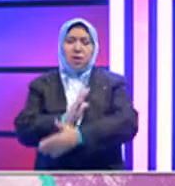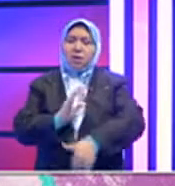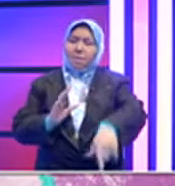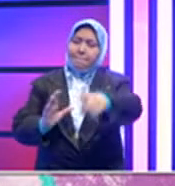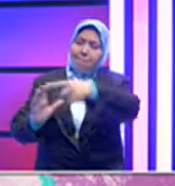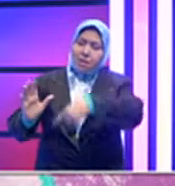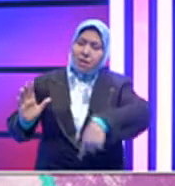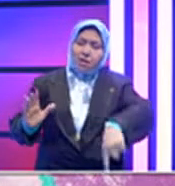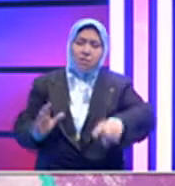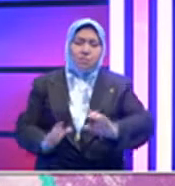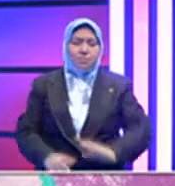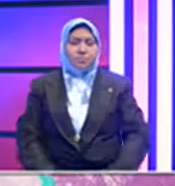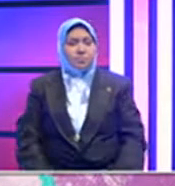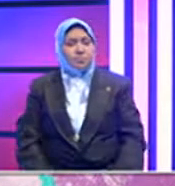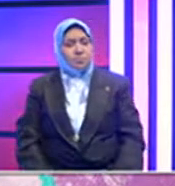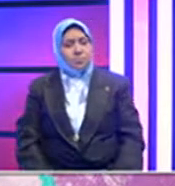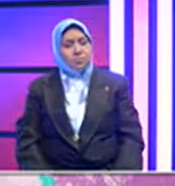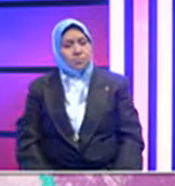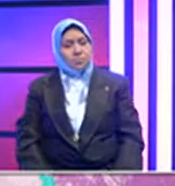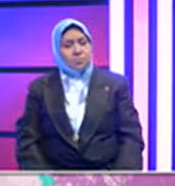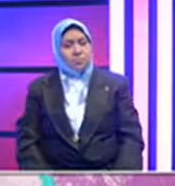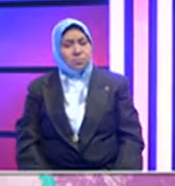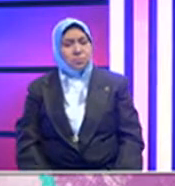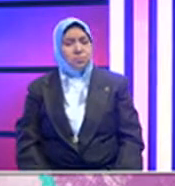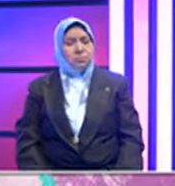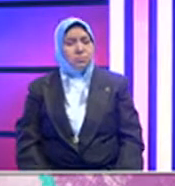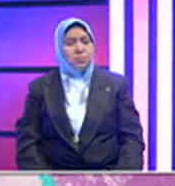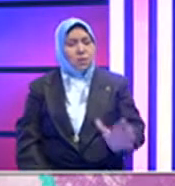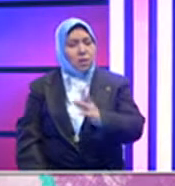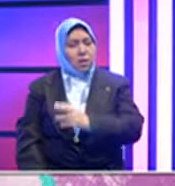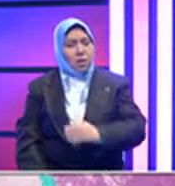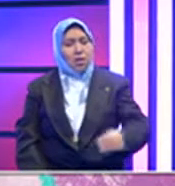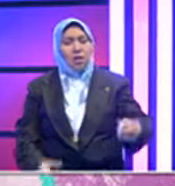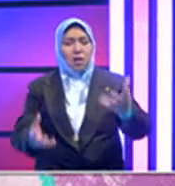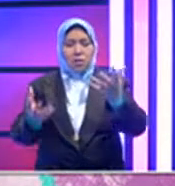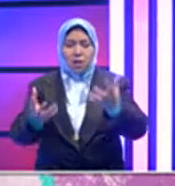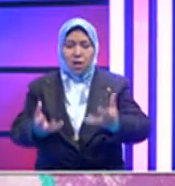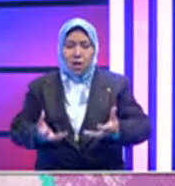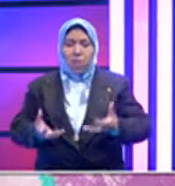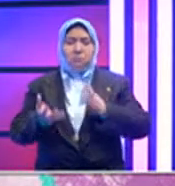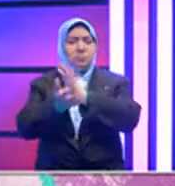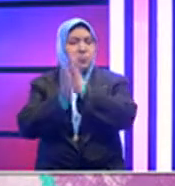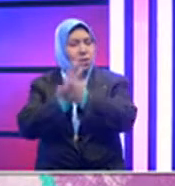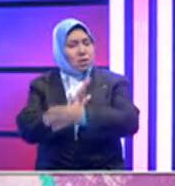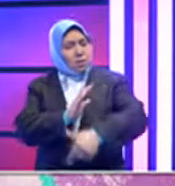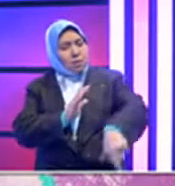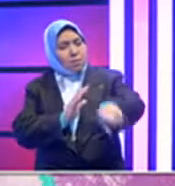na na I wanna jalan umum